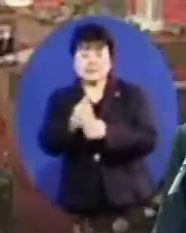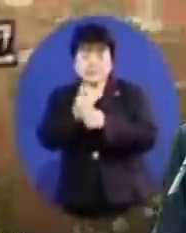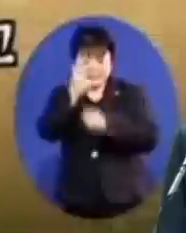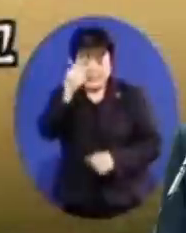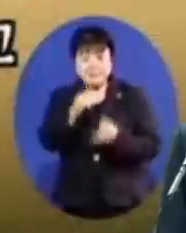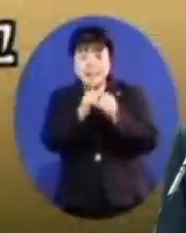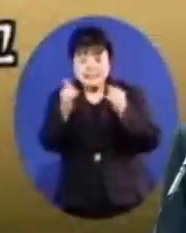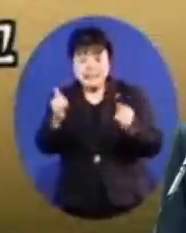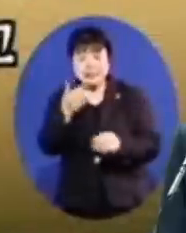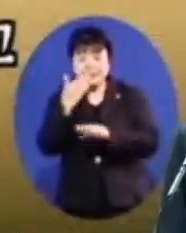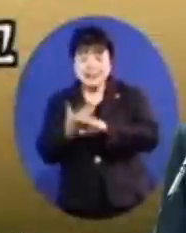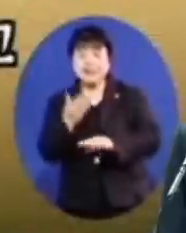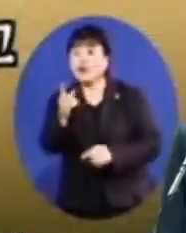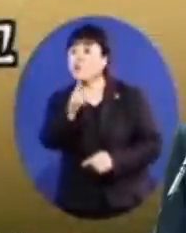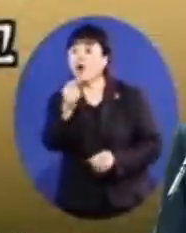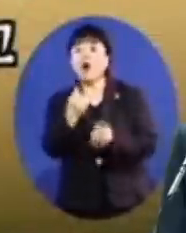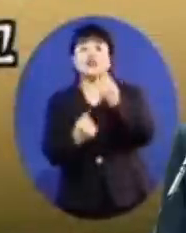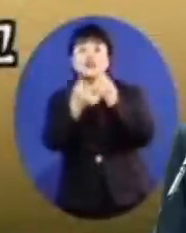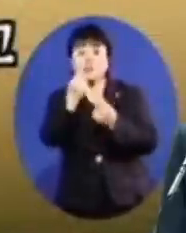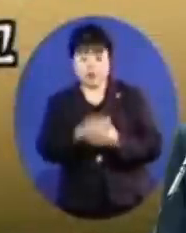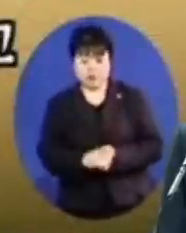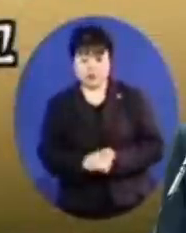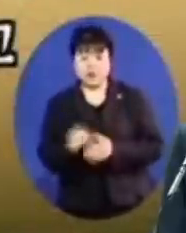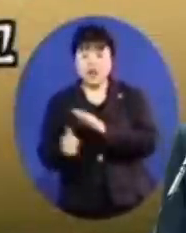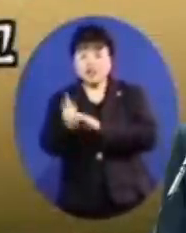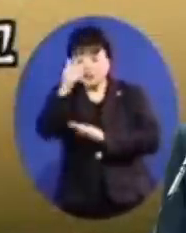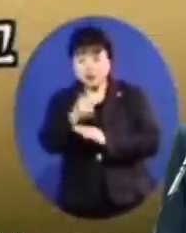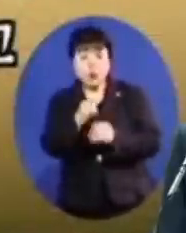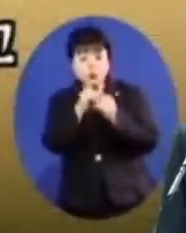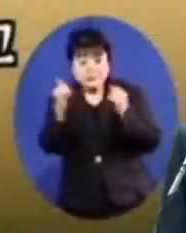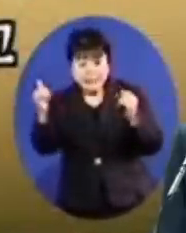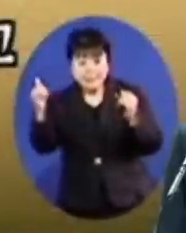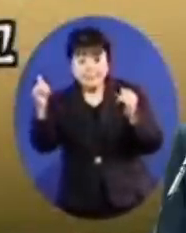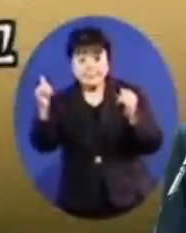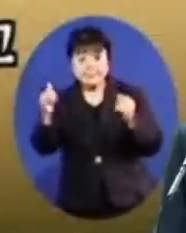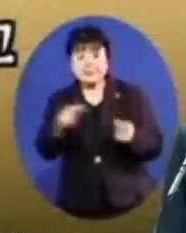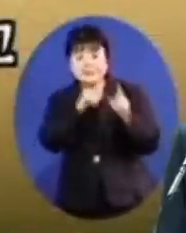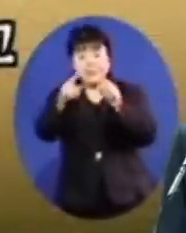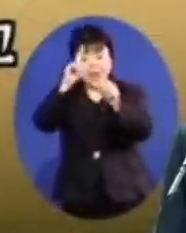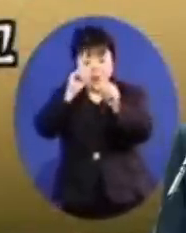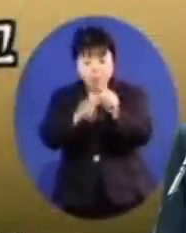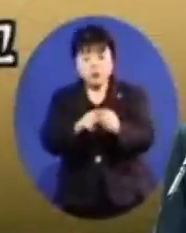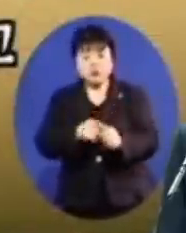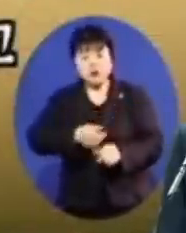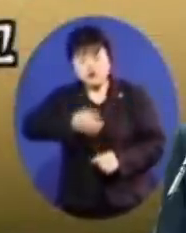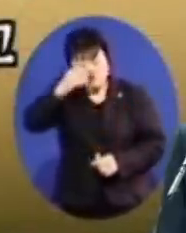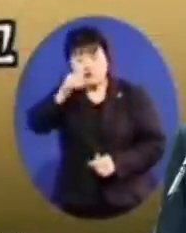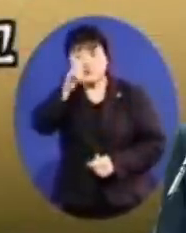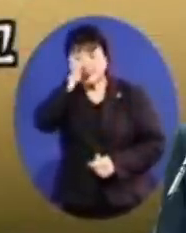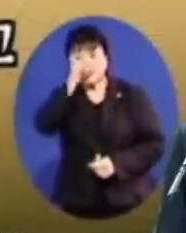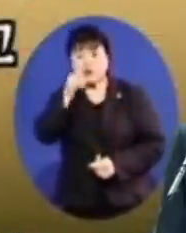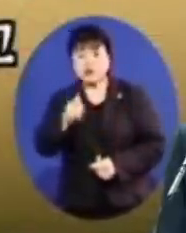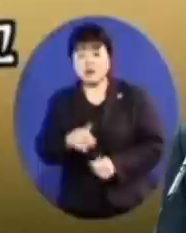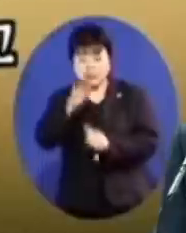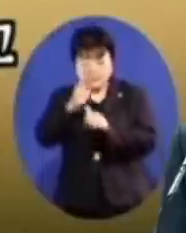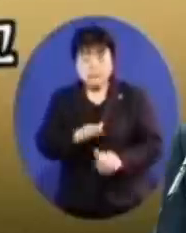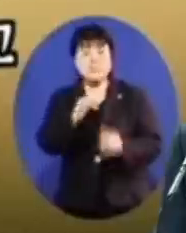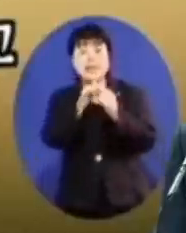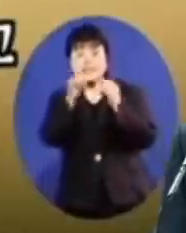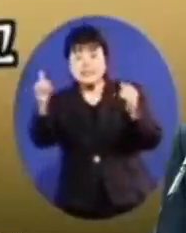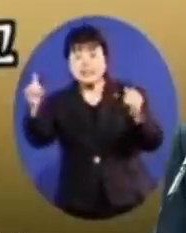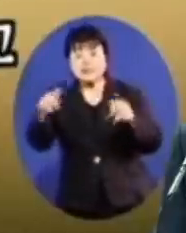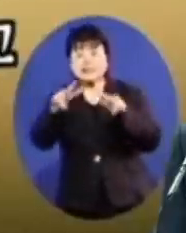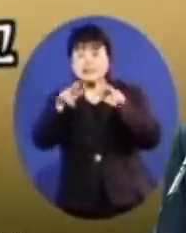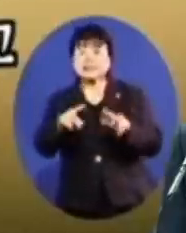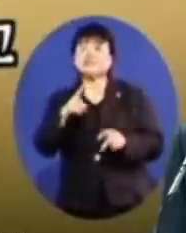사람의 차이점을 이렇게 설명했습니다. 성공하는 사람들은 삶의 목적과 비전이 있고 성공하지 못하는 사람은